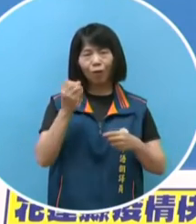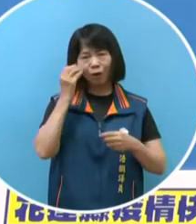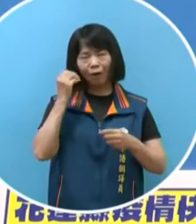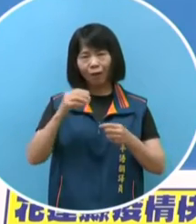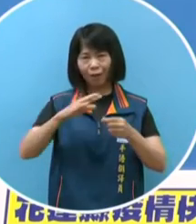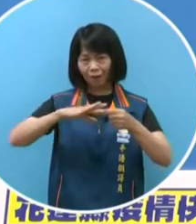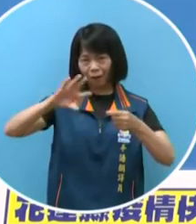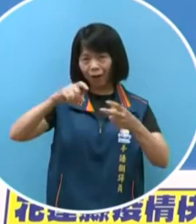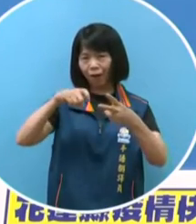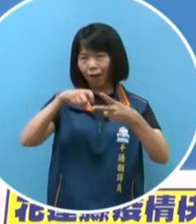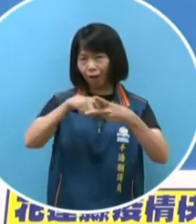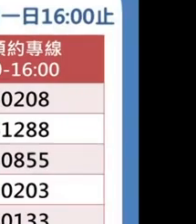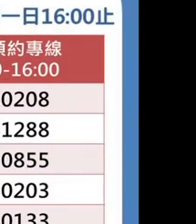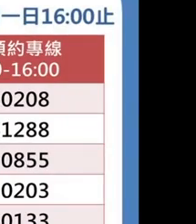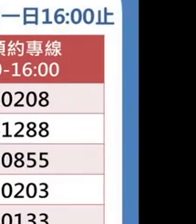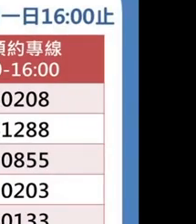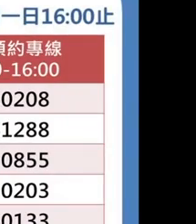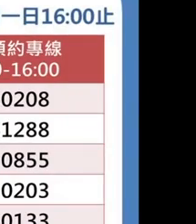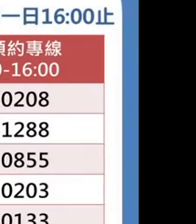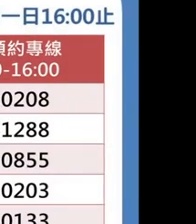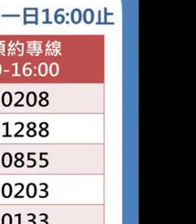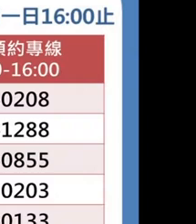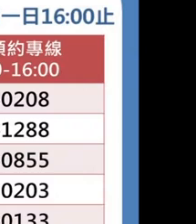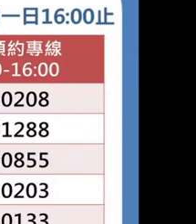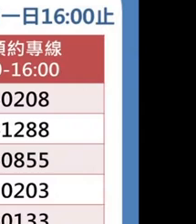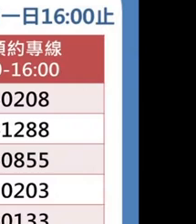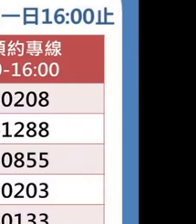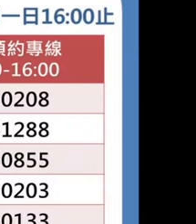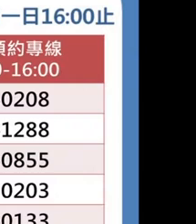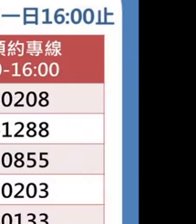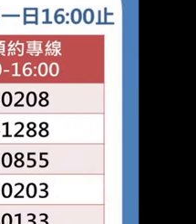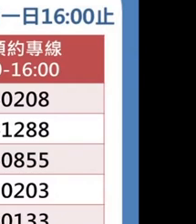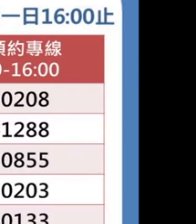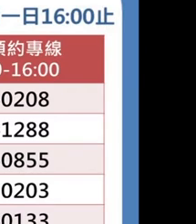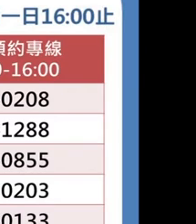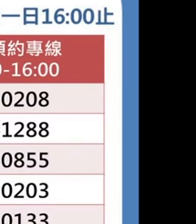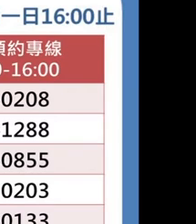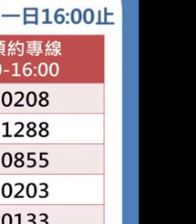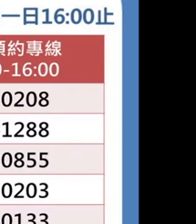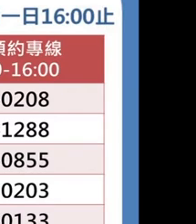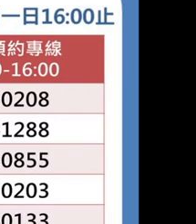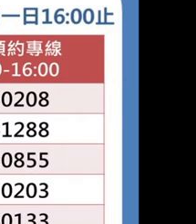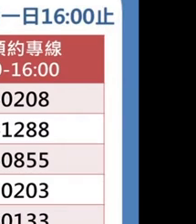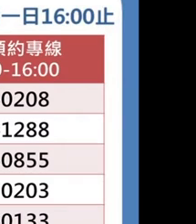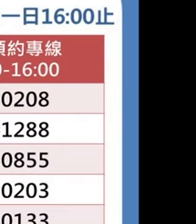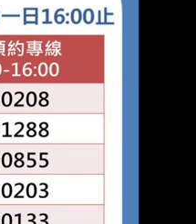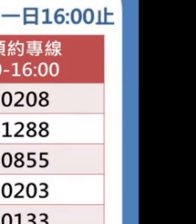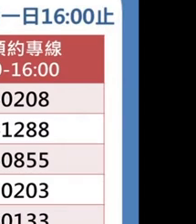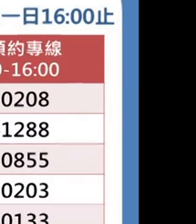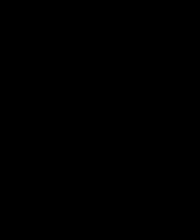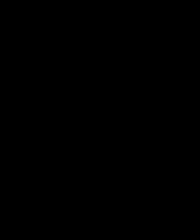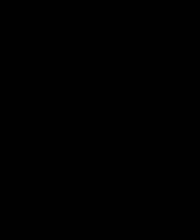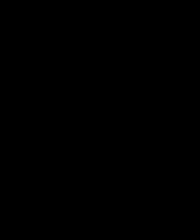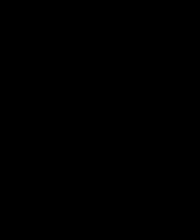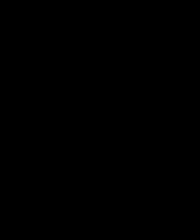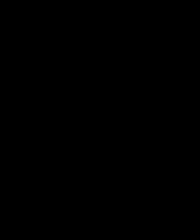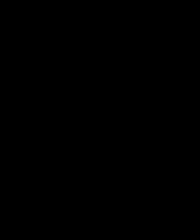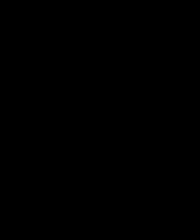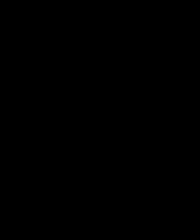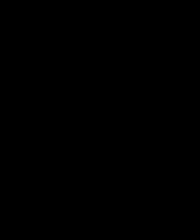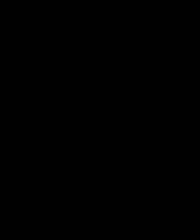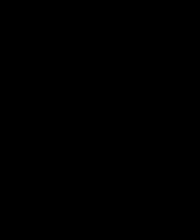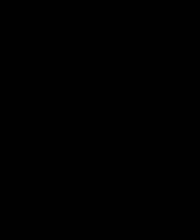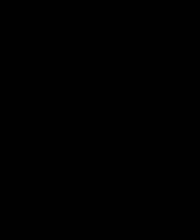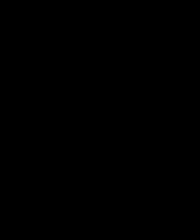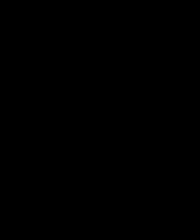莲高工来施打。 卫生局长朱家祥说明，莫德纳疫苗预约已经有10800人预约成功，